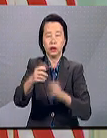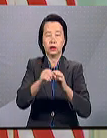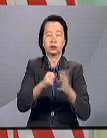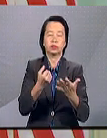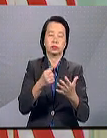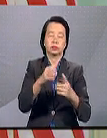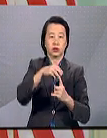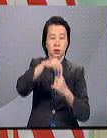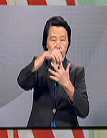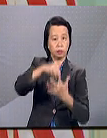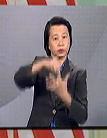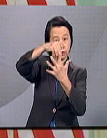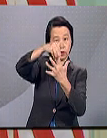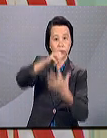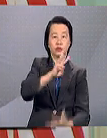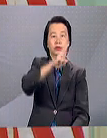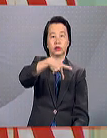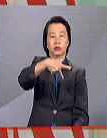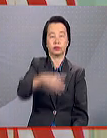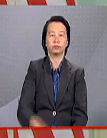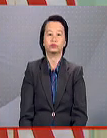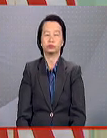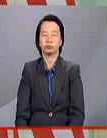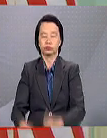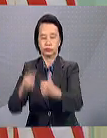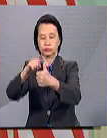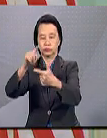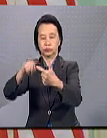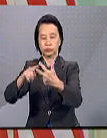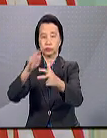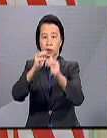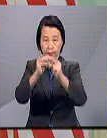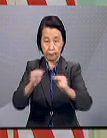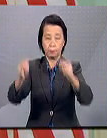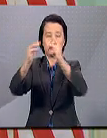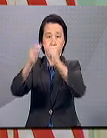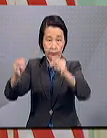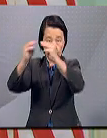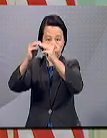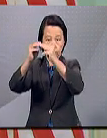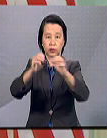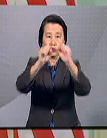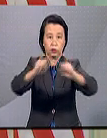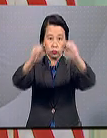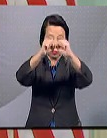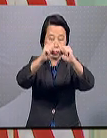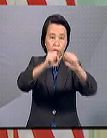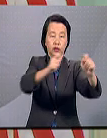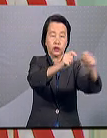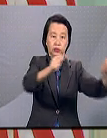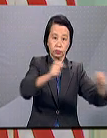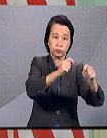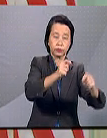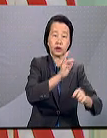wilayah persekutuan. Selain daripada masjid, surau serta kawasan yang telah mendapat kelulusan pihak berkuasa